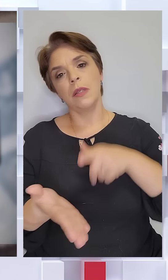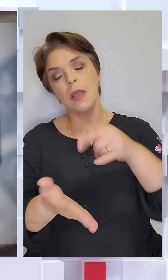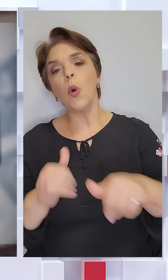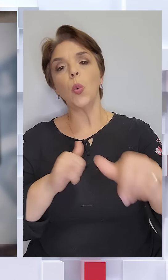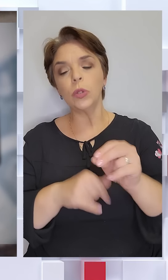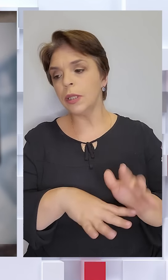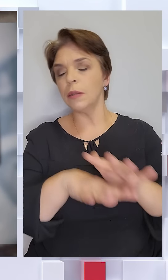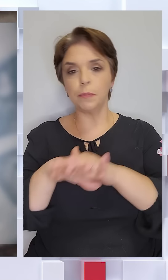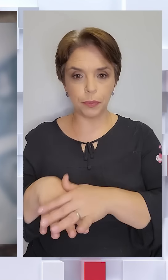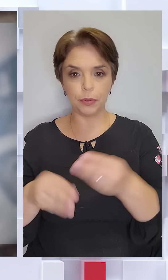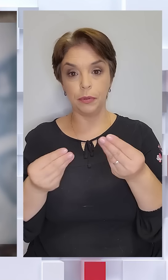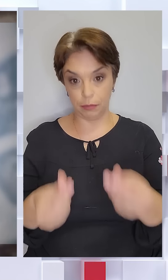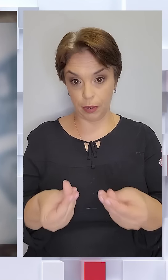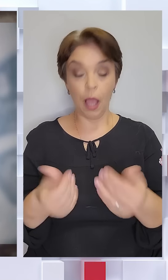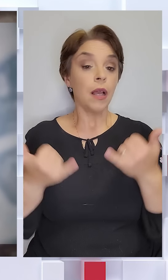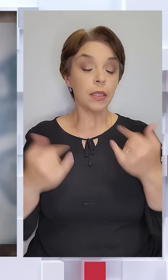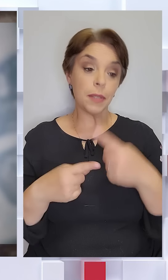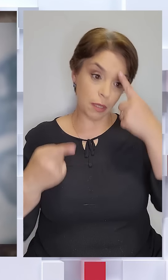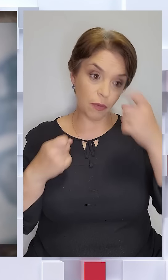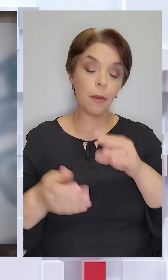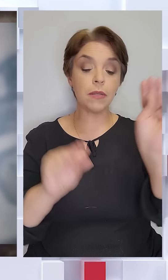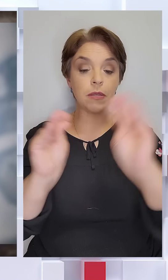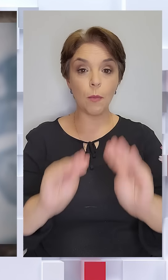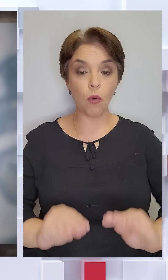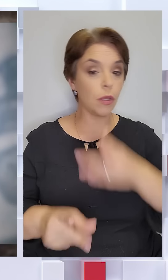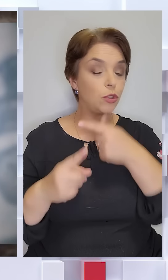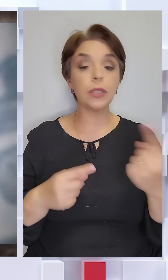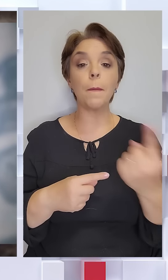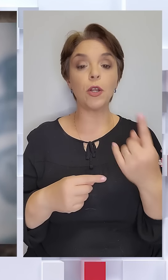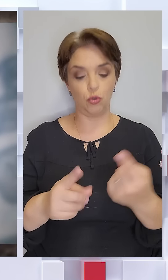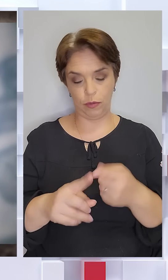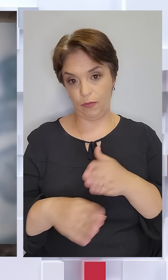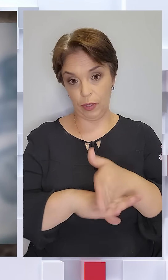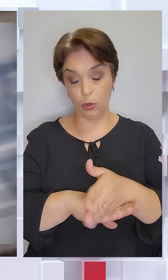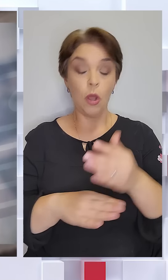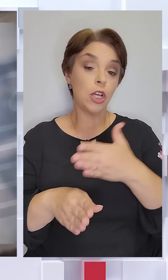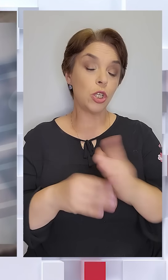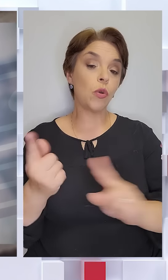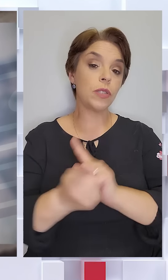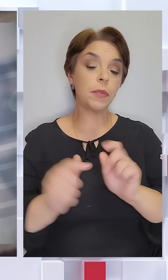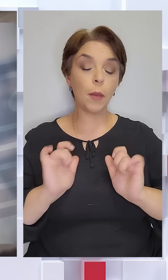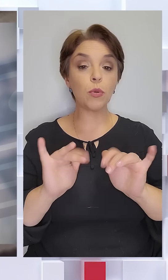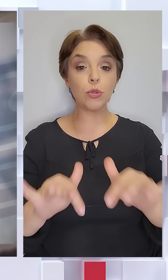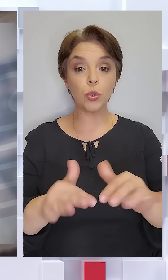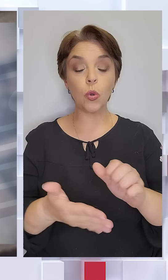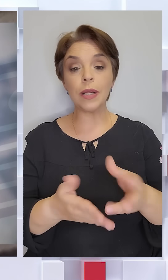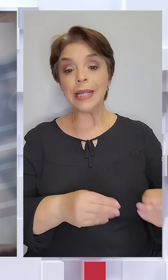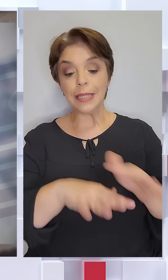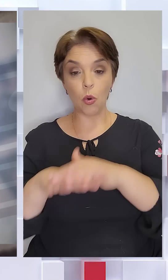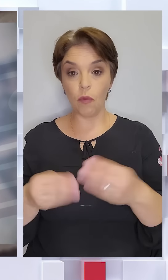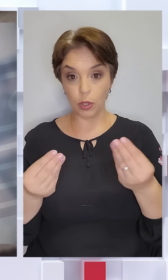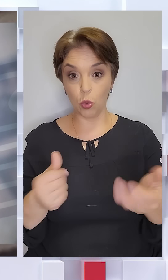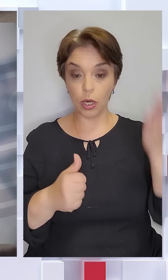куди нараховувати виплати. Тепер ці дані заповнюватимуть під час першого візиту. Частково змінили і процедуру зарахування